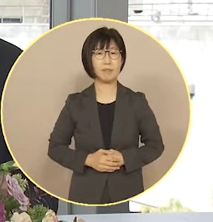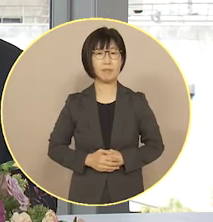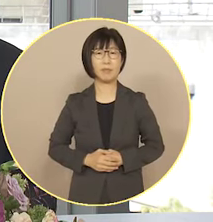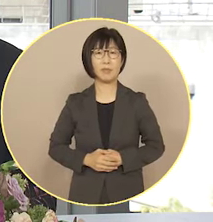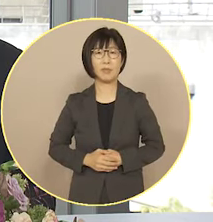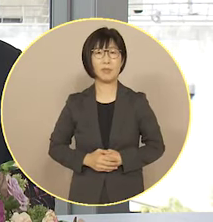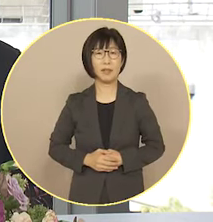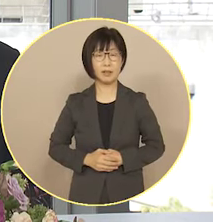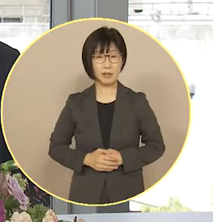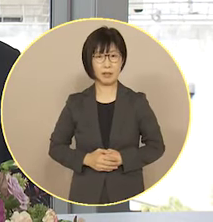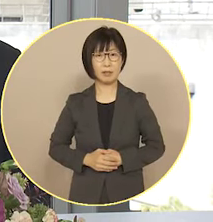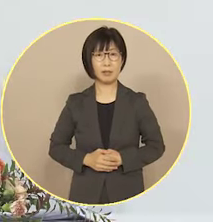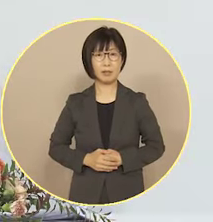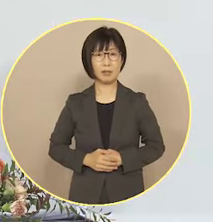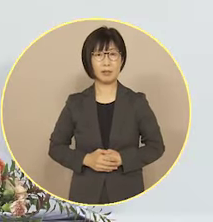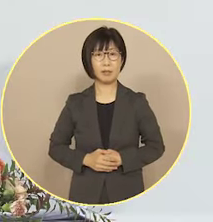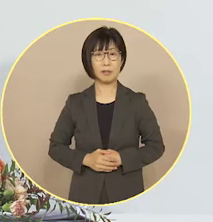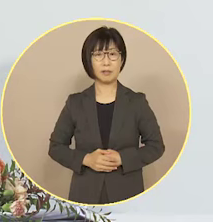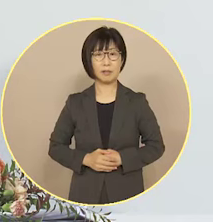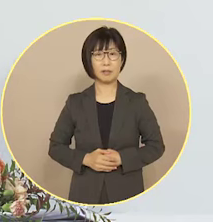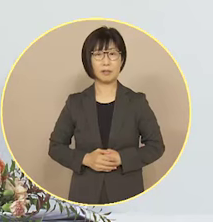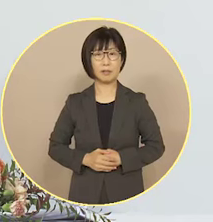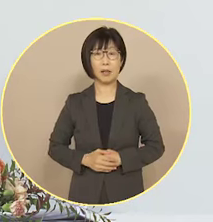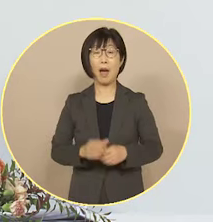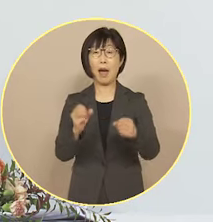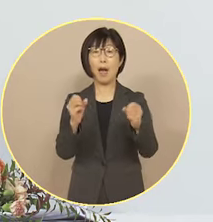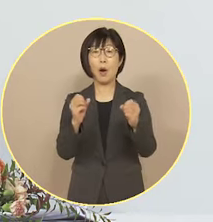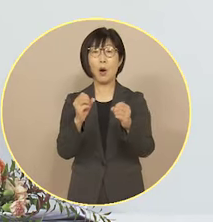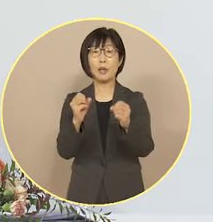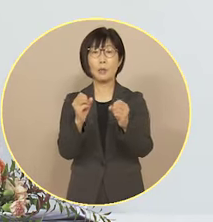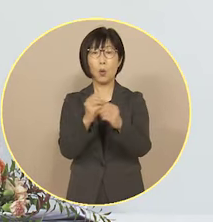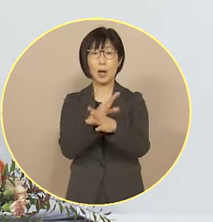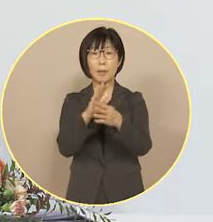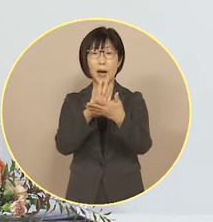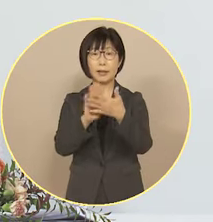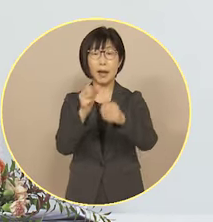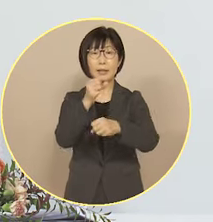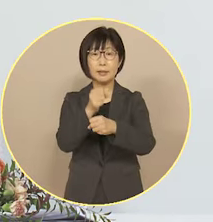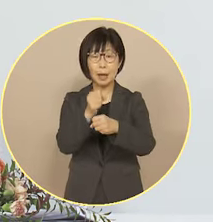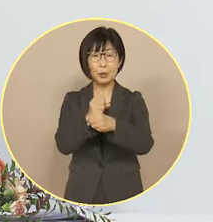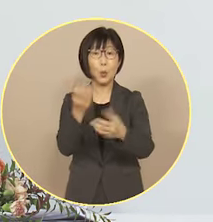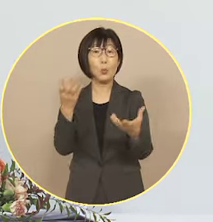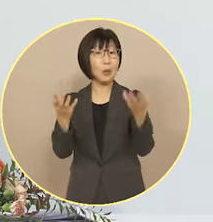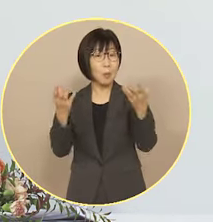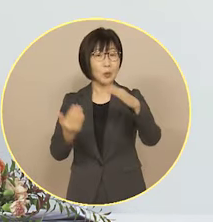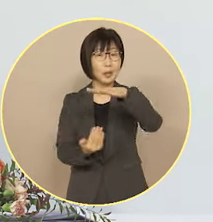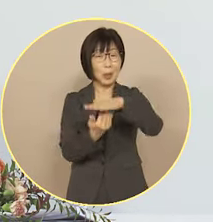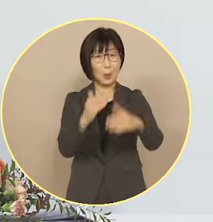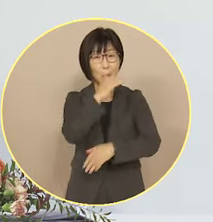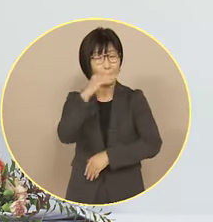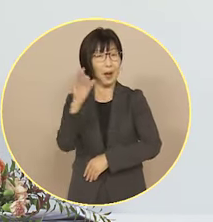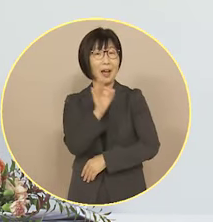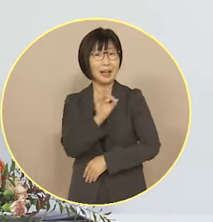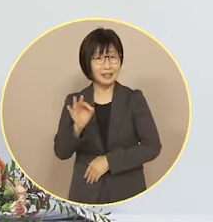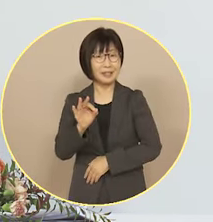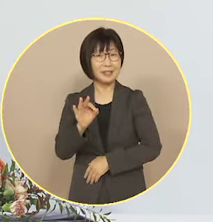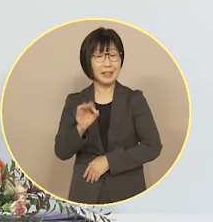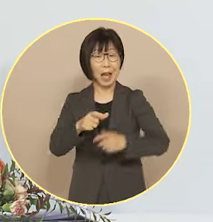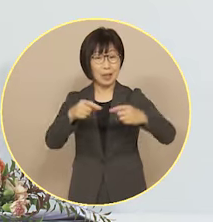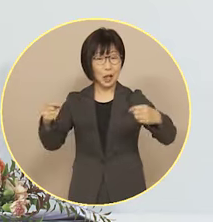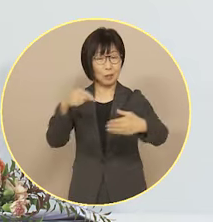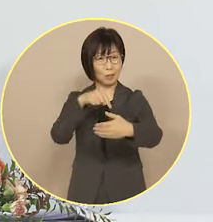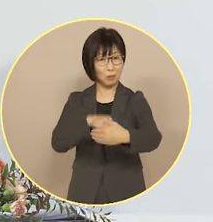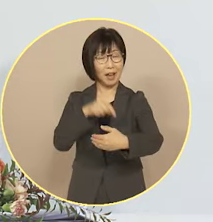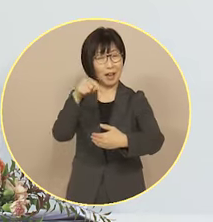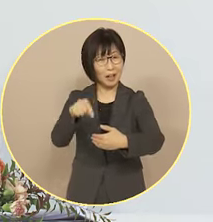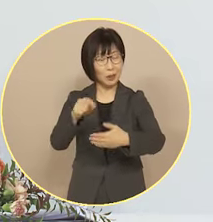ますはい岡山県さんの果物が最高級品として全国海外に